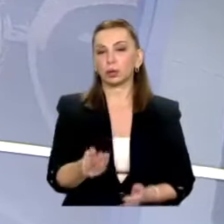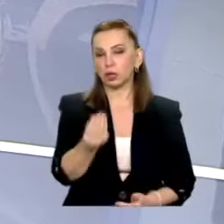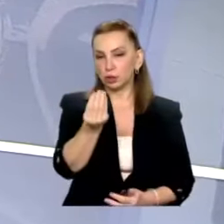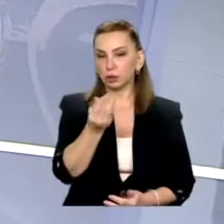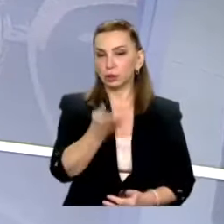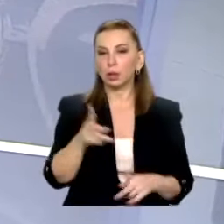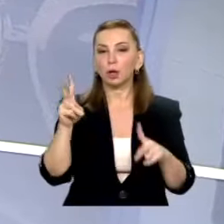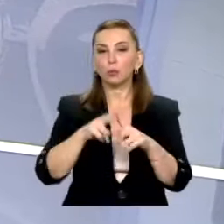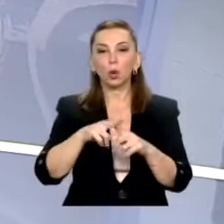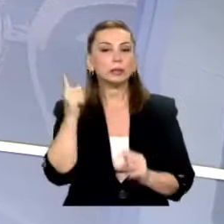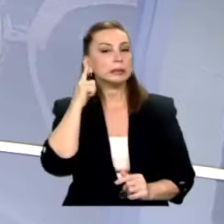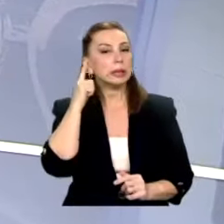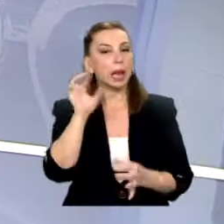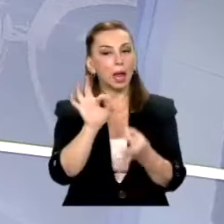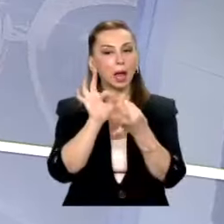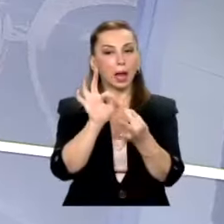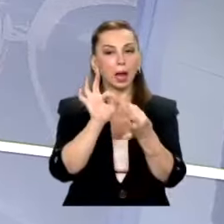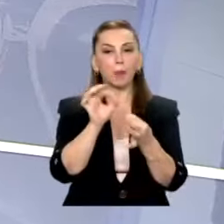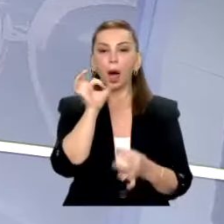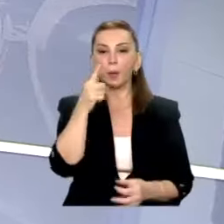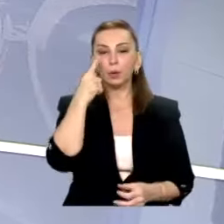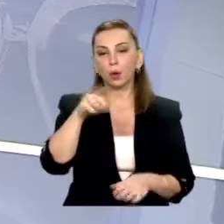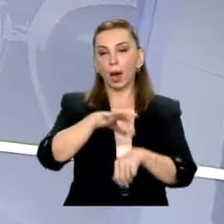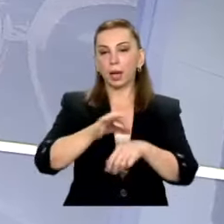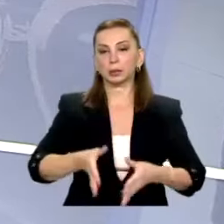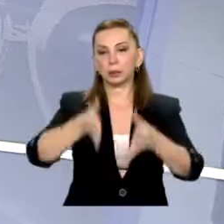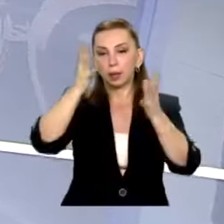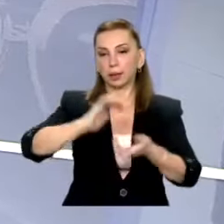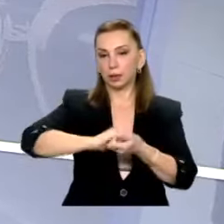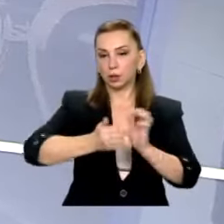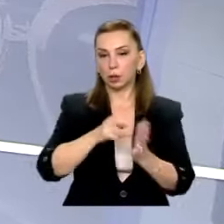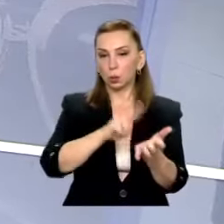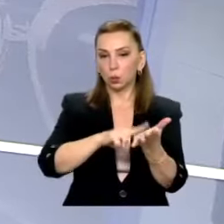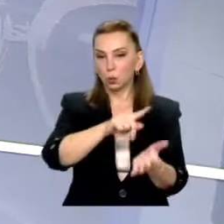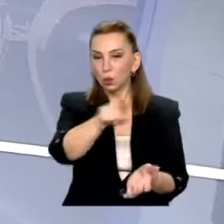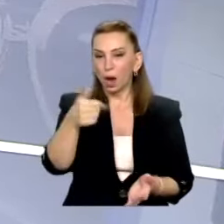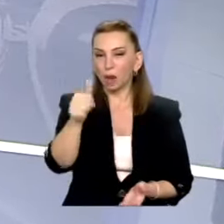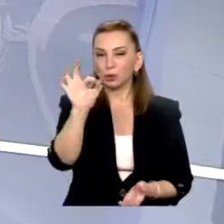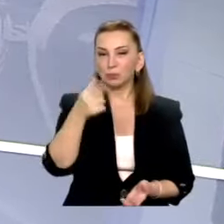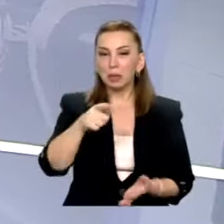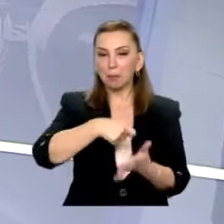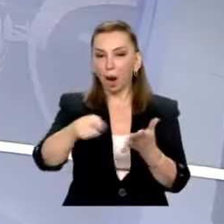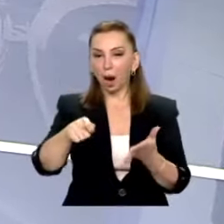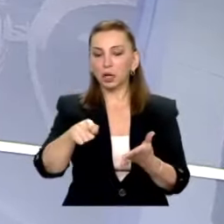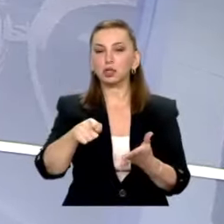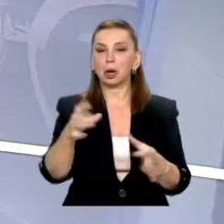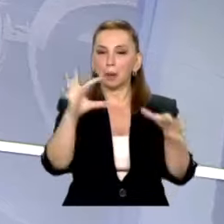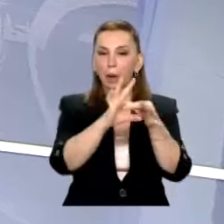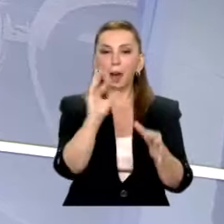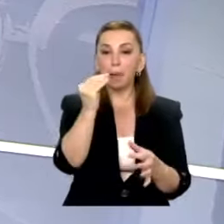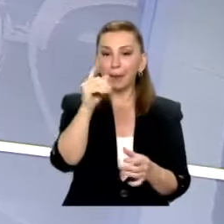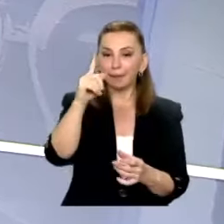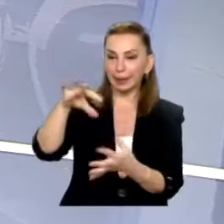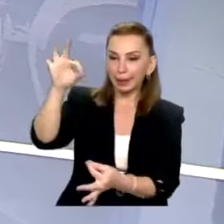ediyor polis dinlemesine takılan tapelere göre hastaneler çete üyelerine 6.000 lir maaş bağlayıp bebek başına